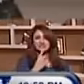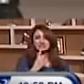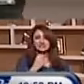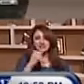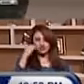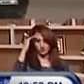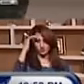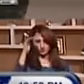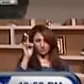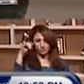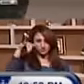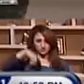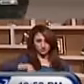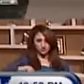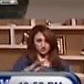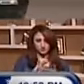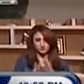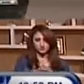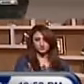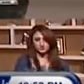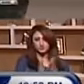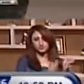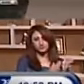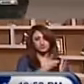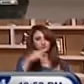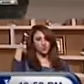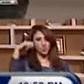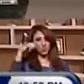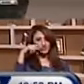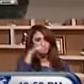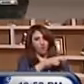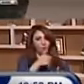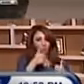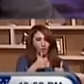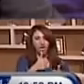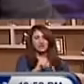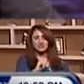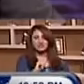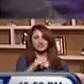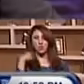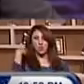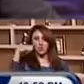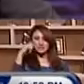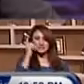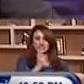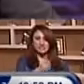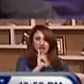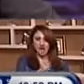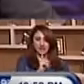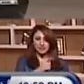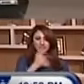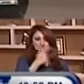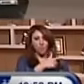فندم. يعني الوزير متحمس لك تحمس شديد، وعلى فكره وانا كمان يعني انا كمان متحمس لك جدا